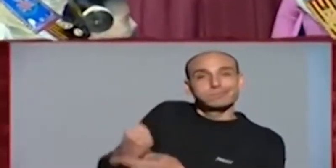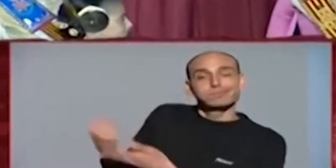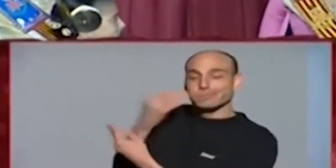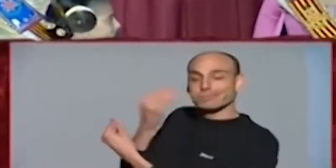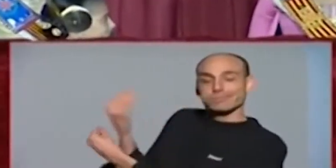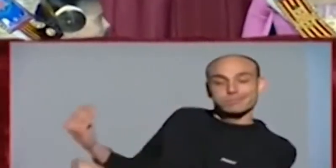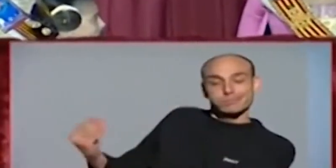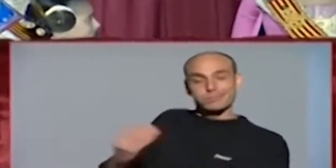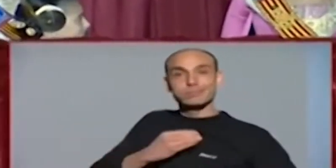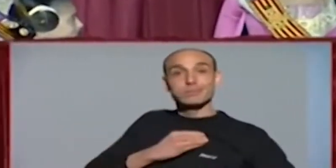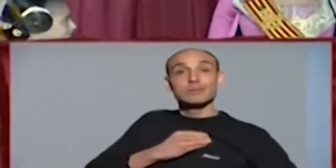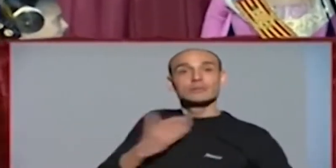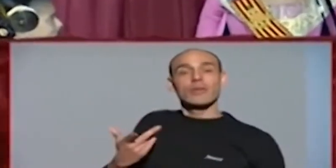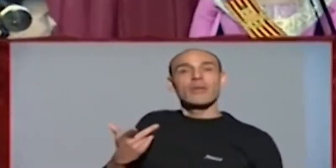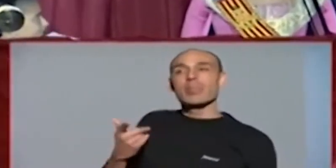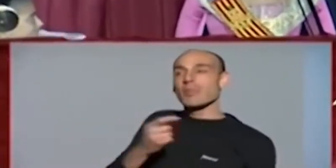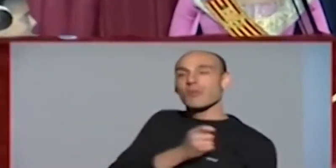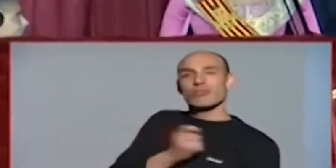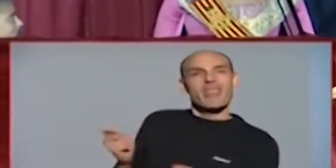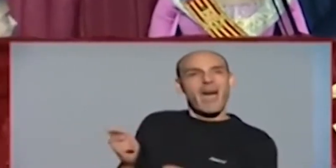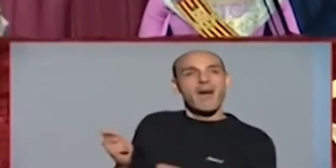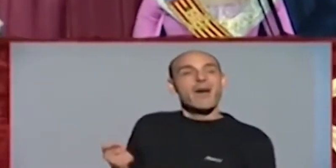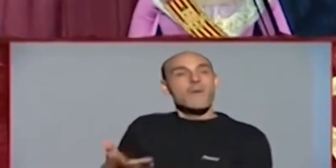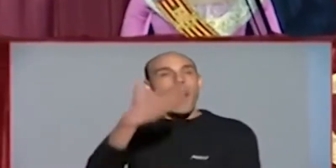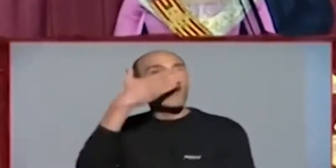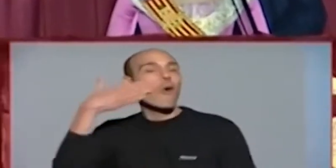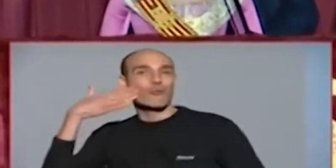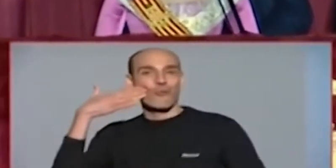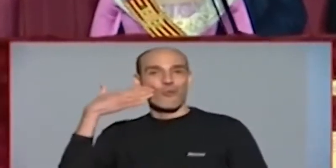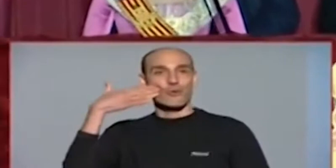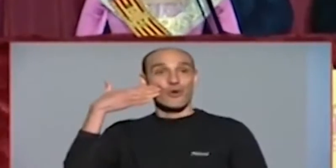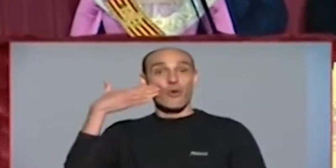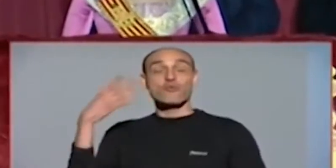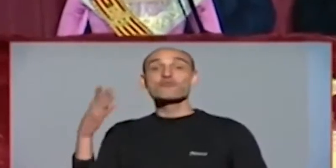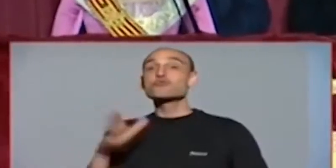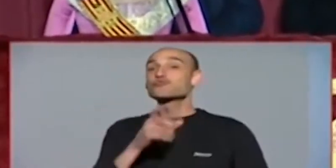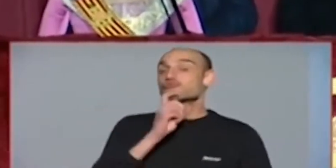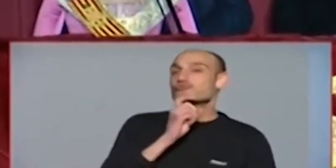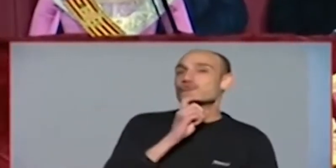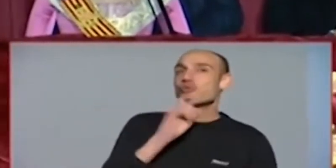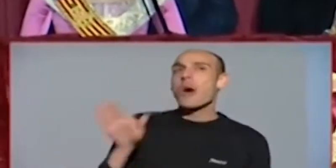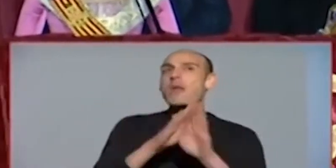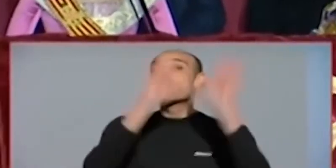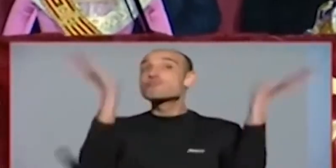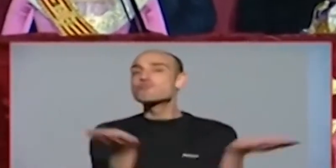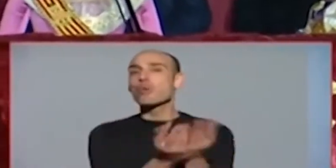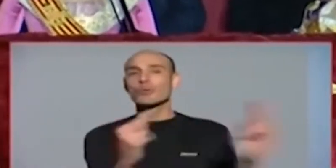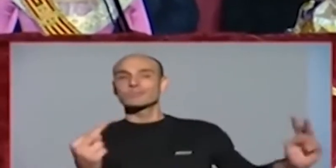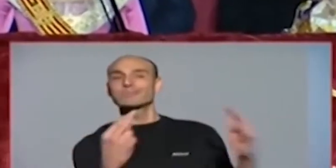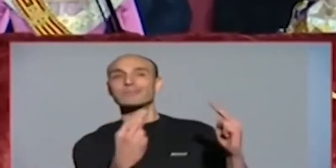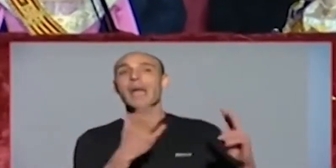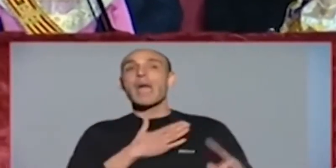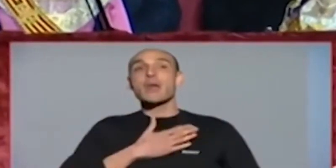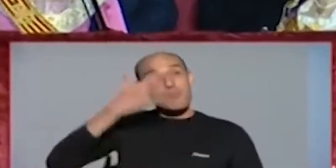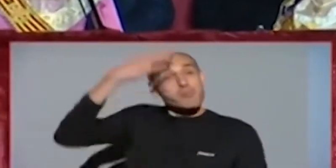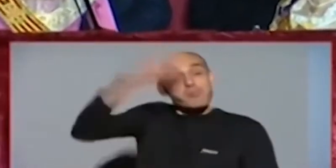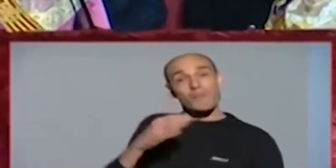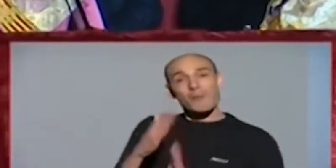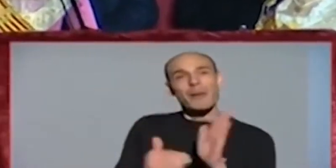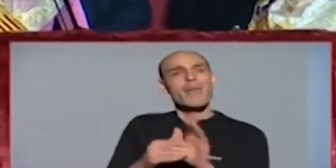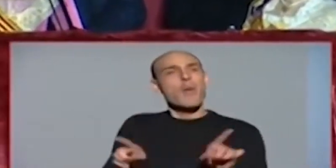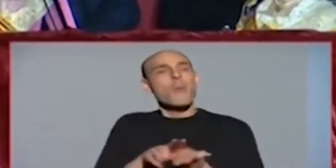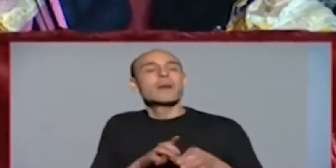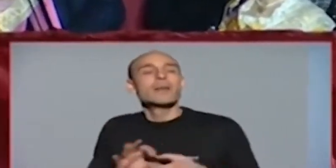Fem-los sentir orgullosos, demostrant-li al món sencer que som un poble hospitalari,